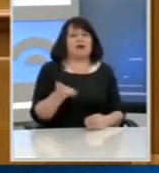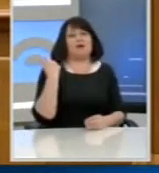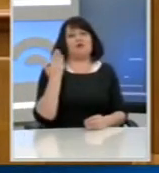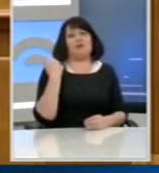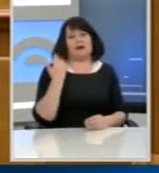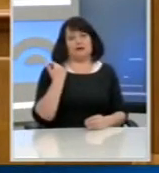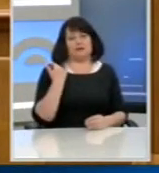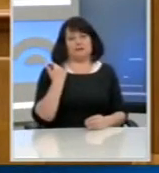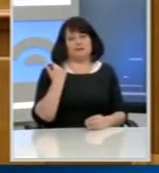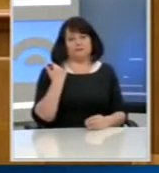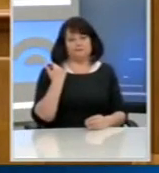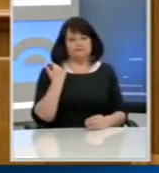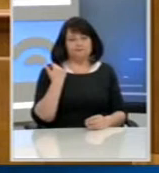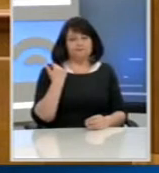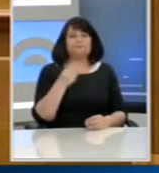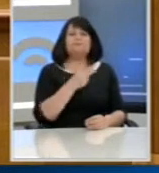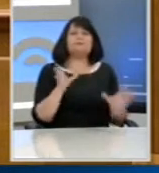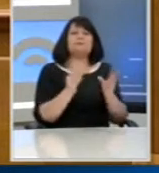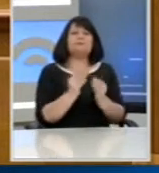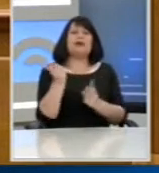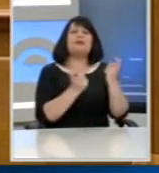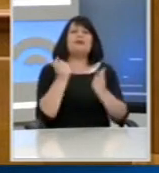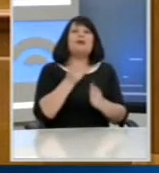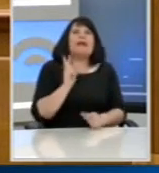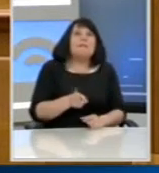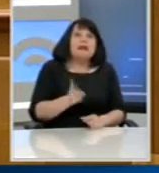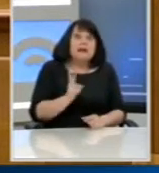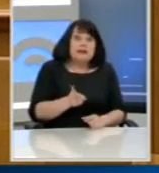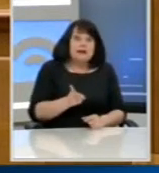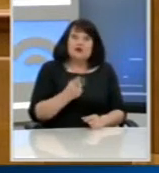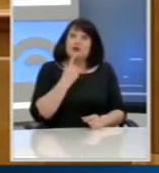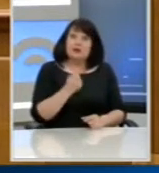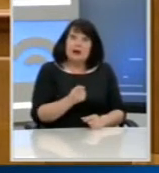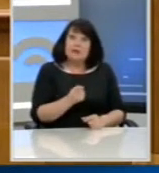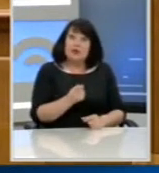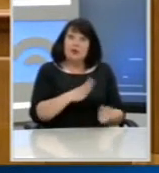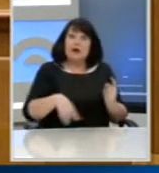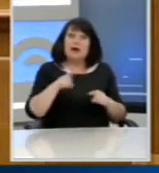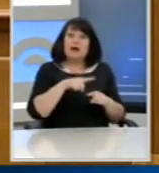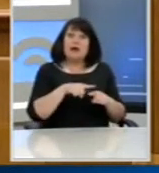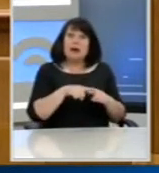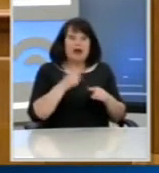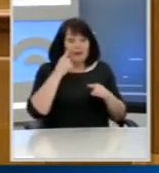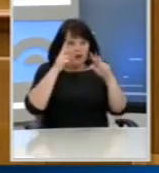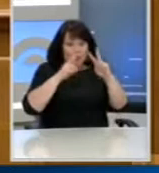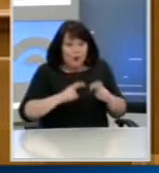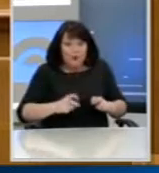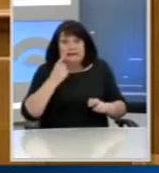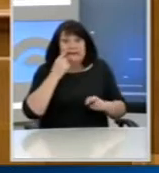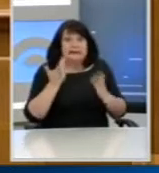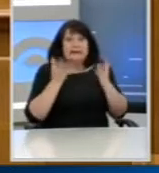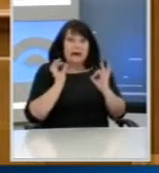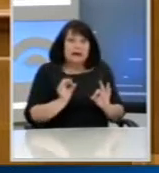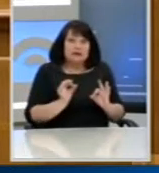στο παρελθόν. Όσο δε αφορά τα επιδόματα του κινδύνου, επισημαίνω ότι έχει λάβει χώρα εκτεταμένη επιτελική επεξεργασία αυτών, ώστε να